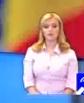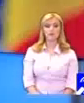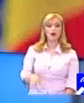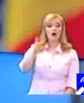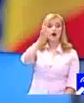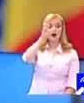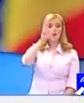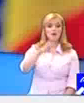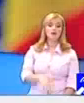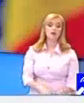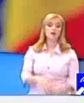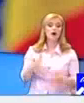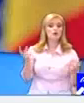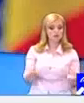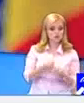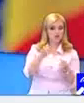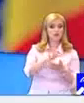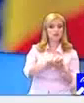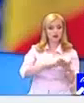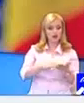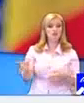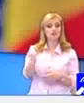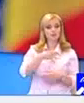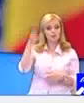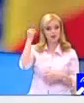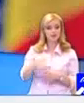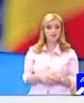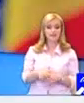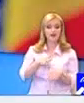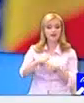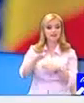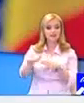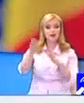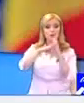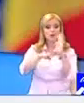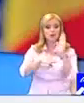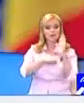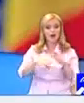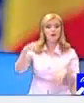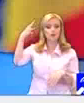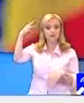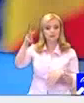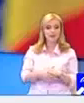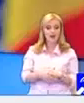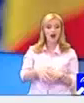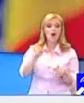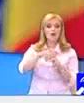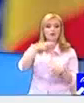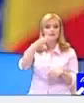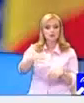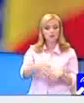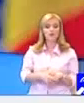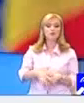Statele Unite ale Americii vor susține în continuare Republica Moldova în realizarea programelor de modernizare. Declarația a fost